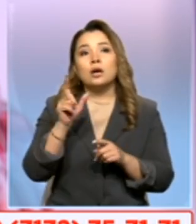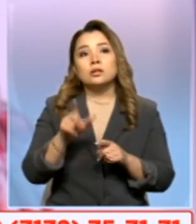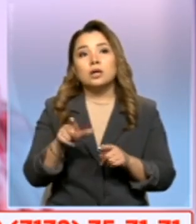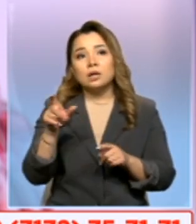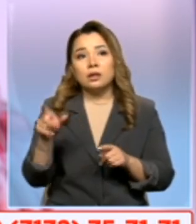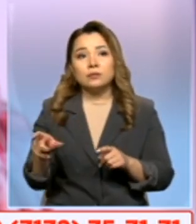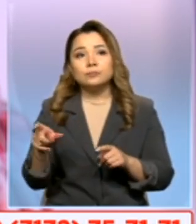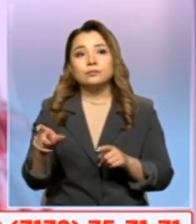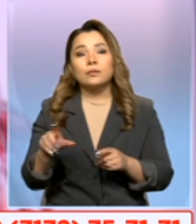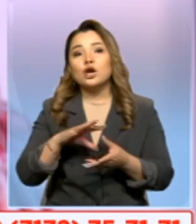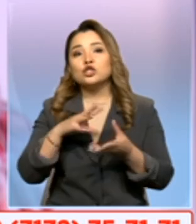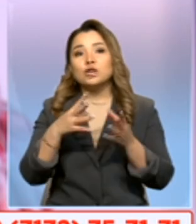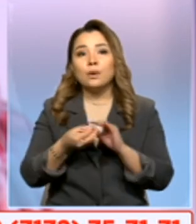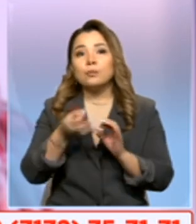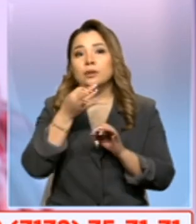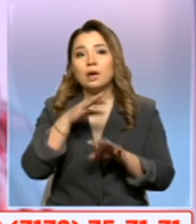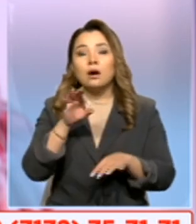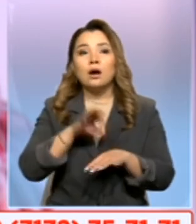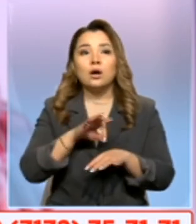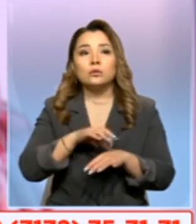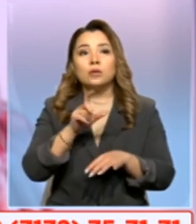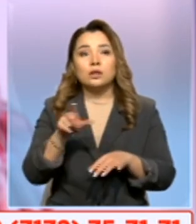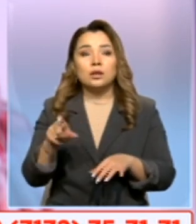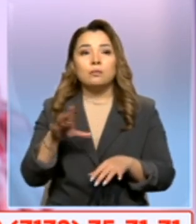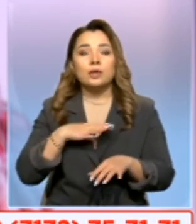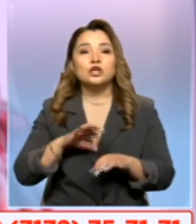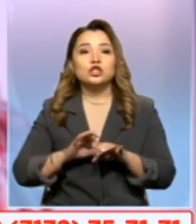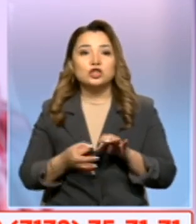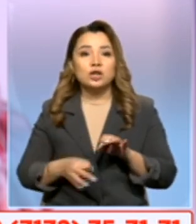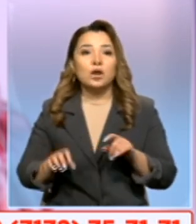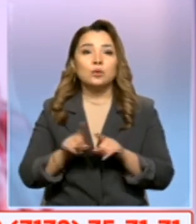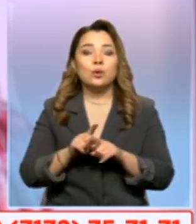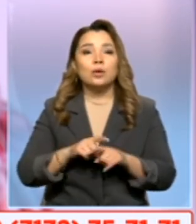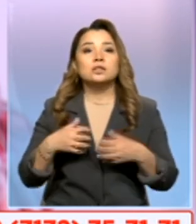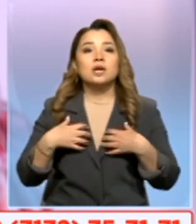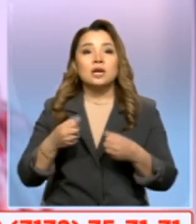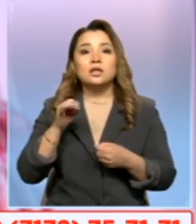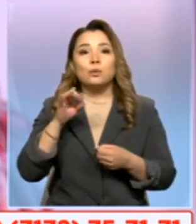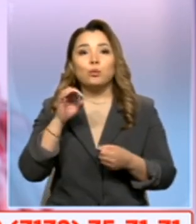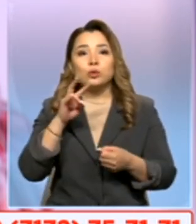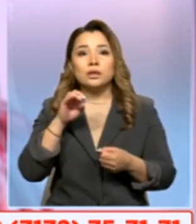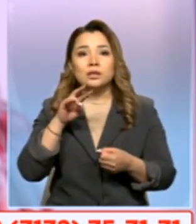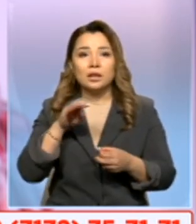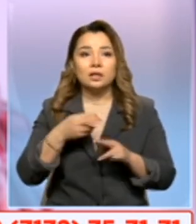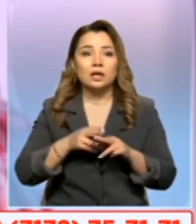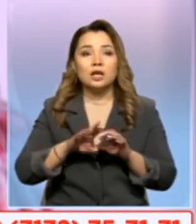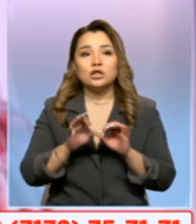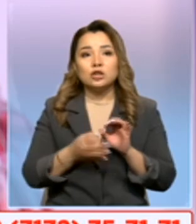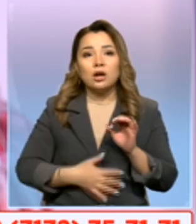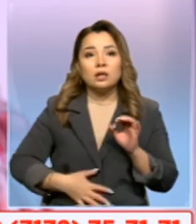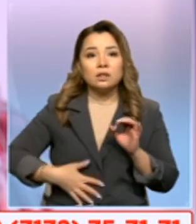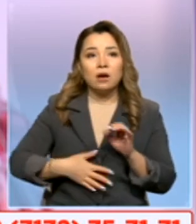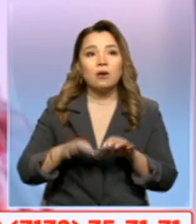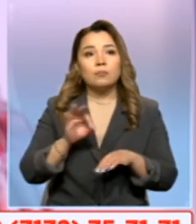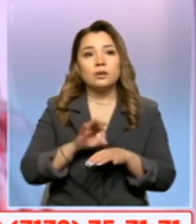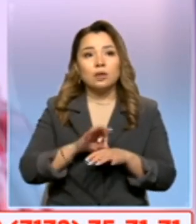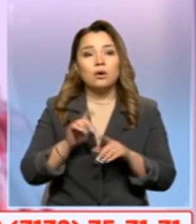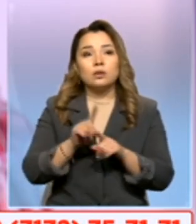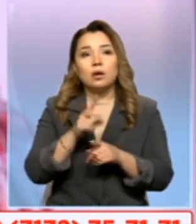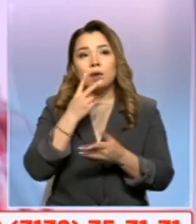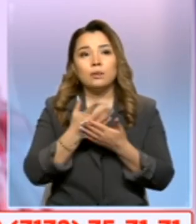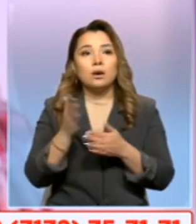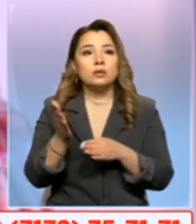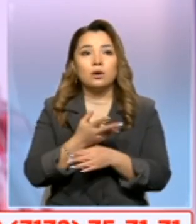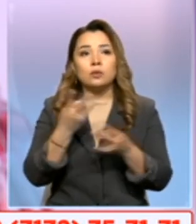жандарға біз жалпы кез келген ауру кезінде ішек иммунитеті деп әрдайым айтатындай, ішектің қабыну процестерін алып тастауымыз